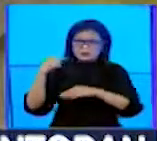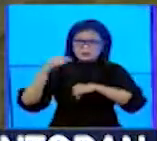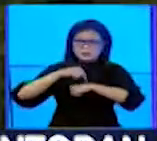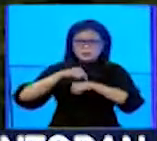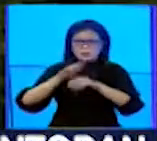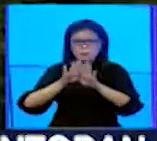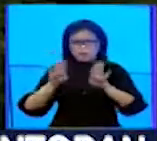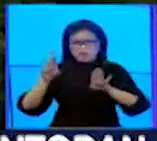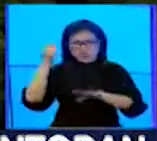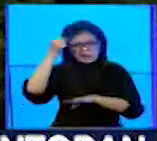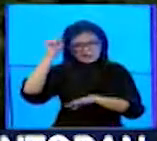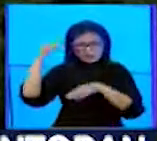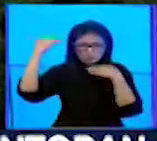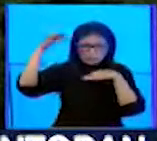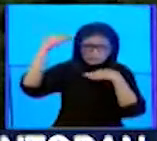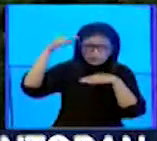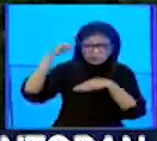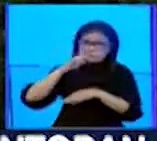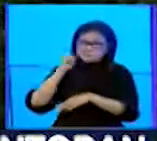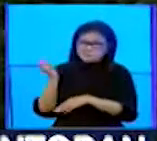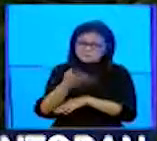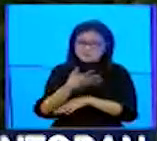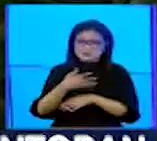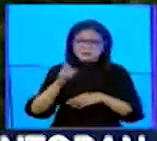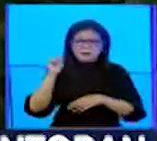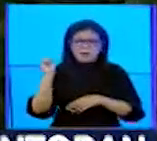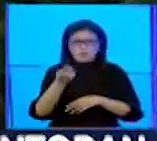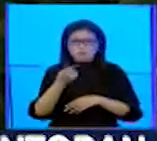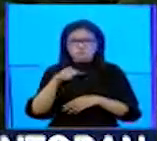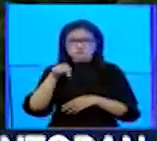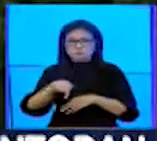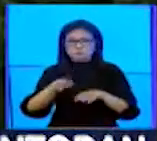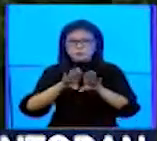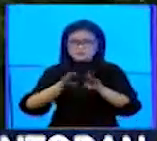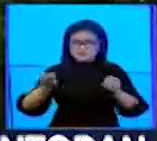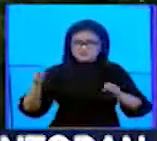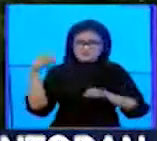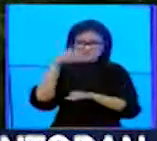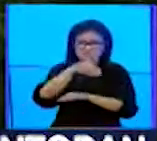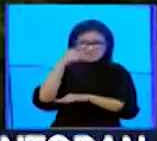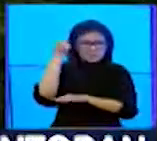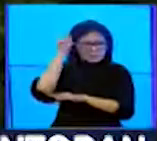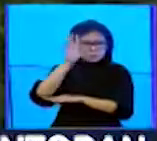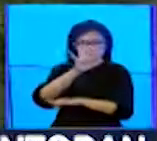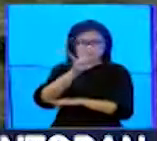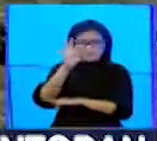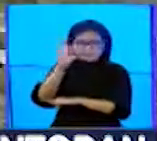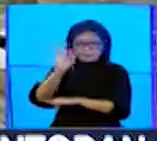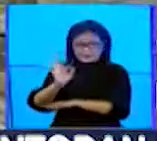perbelanjaan. Perkantoran di DKI Jakarta diminta untuk memperkerjakan hanya 50% karyawan saja sesuai batas kapasitas